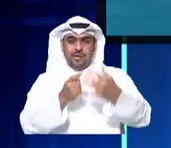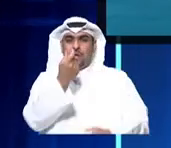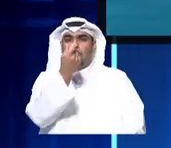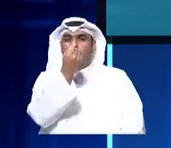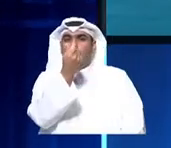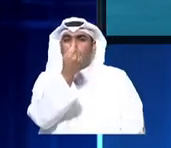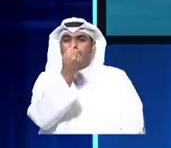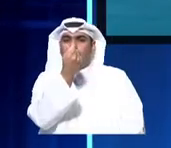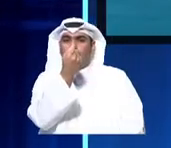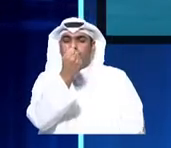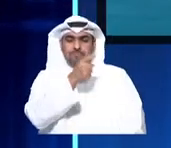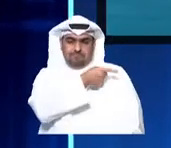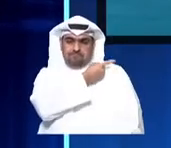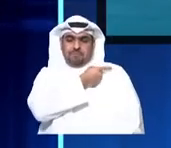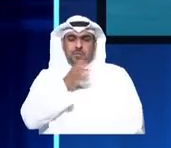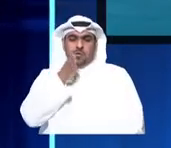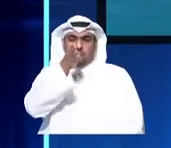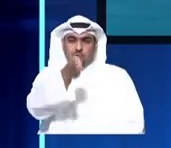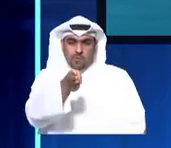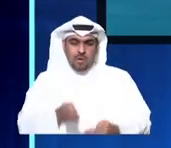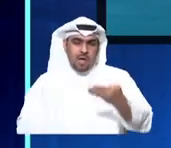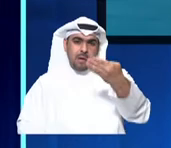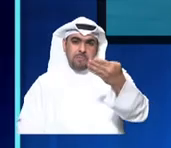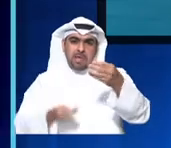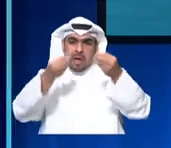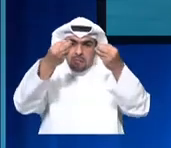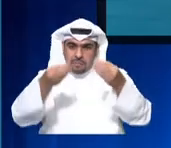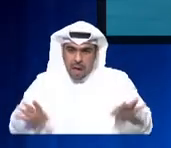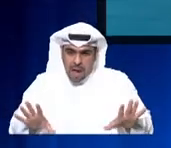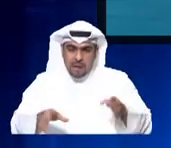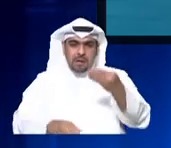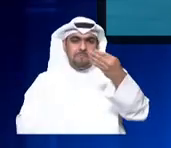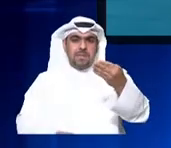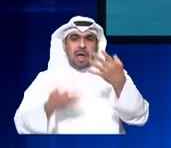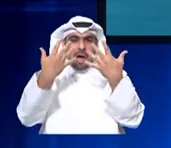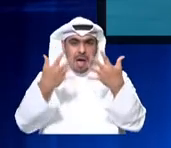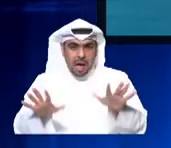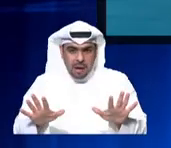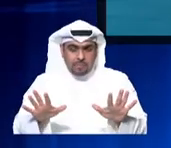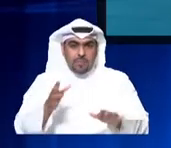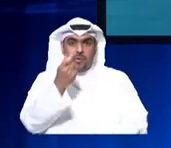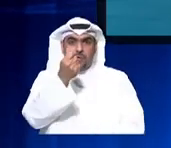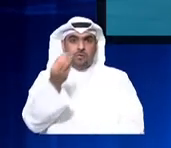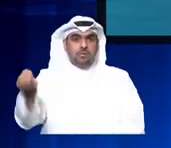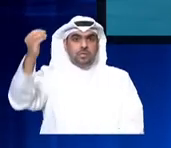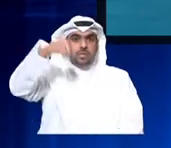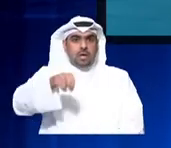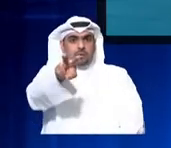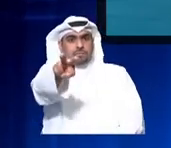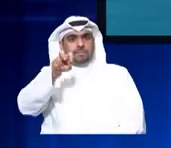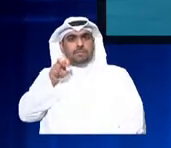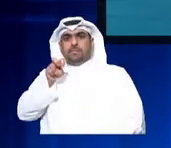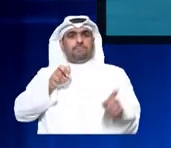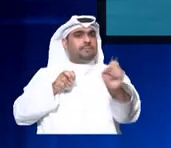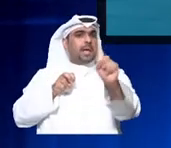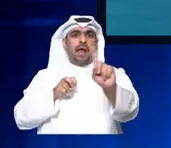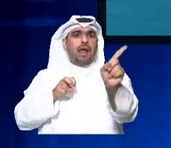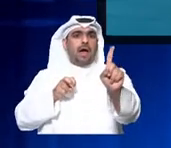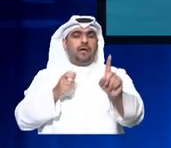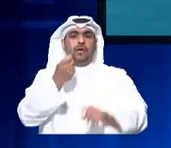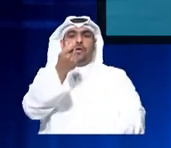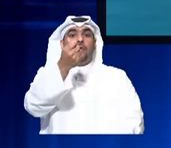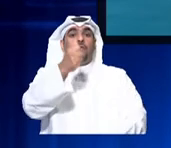تحصلها البنوك مقابل خدماتها ومنتجاتها المصرفية الإلكترونية، وذلك من خلال الطلب البنوك بضرورة